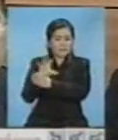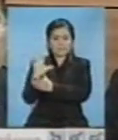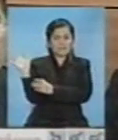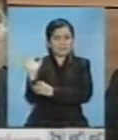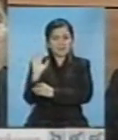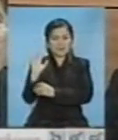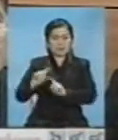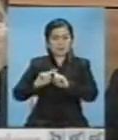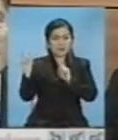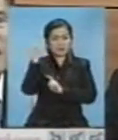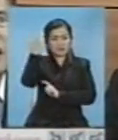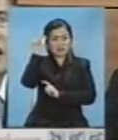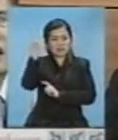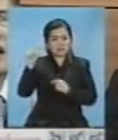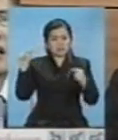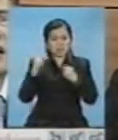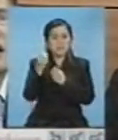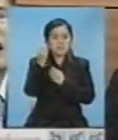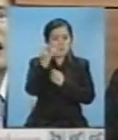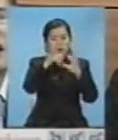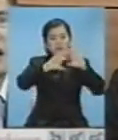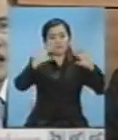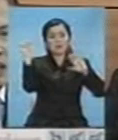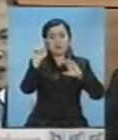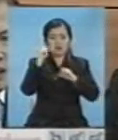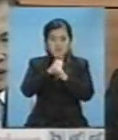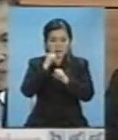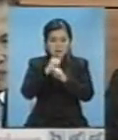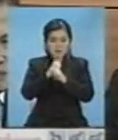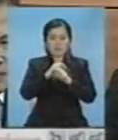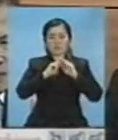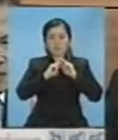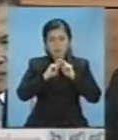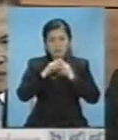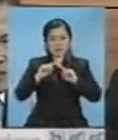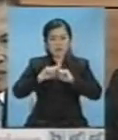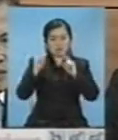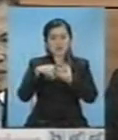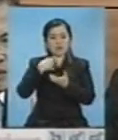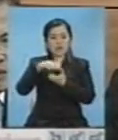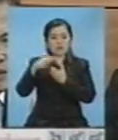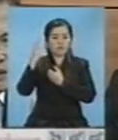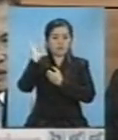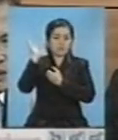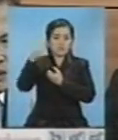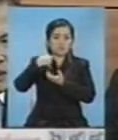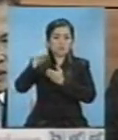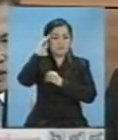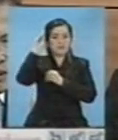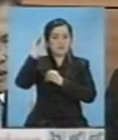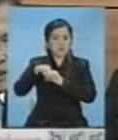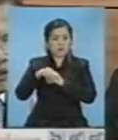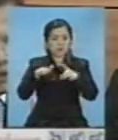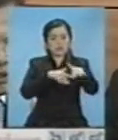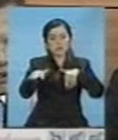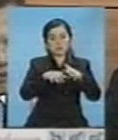ต่างๆที่ทักษิณได้คะแนนมานั้นเป็นเพราะผลงานของเขาแต่ท่านโกหกสังคมก็โกหกไปเถอะครับไม่เป็นไรครับเขาไม่เชื่อคุณหรอก